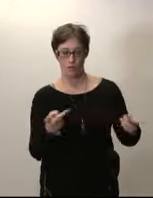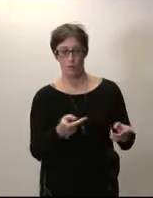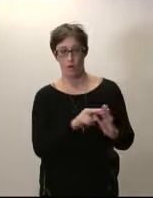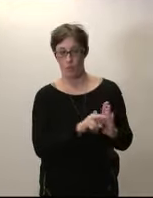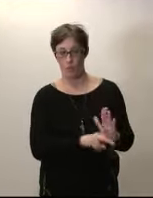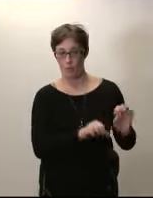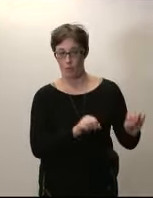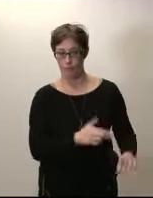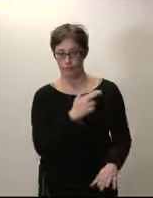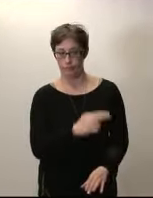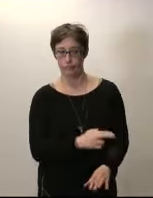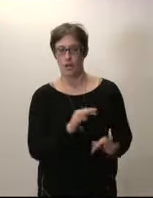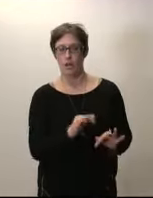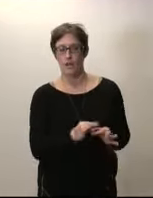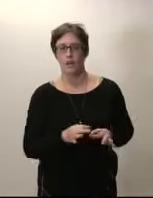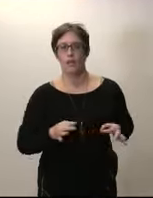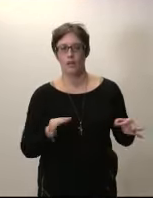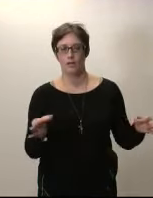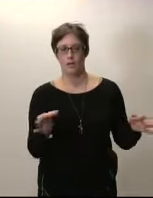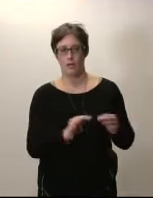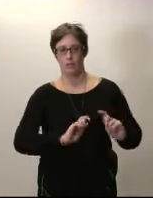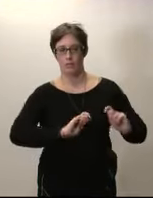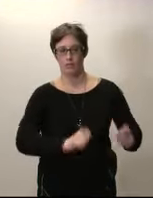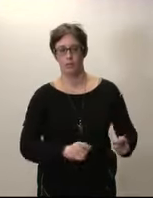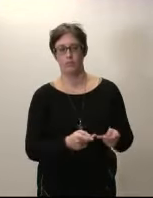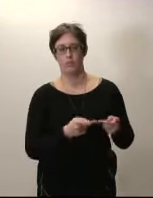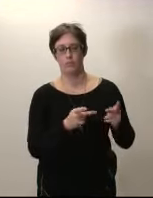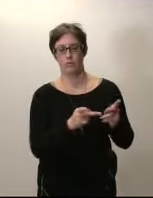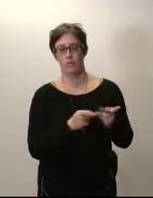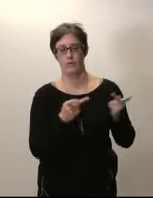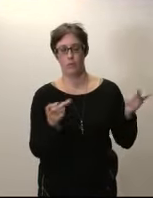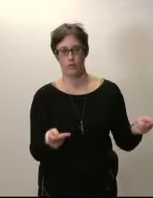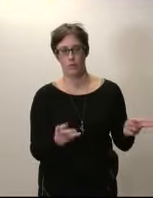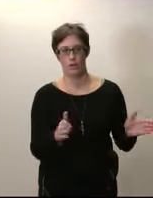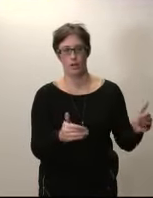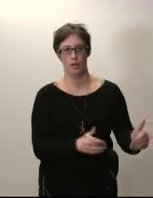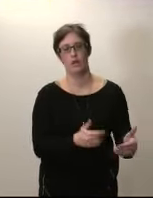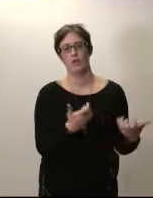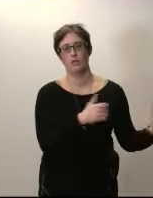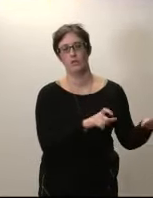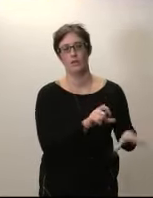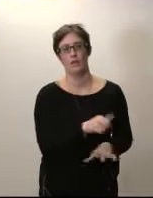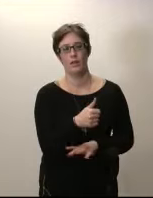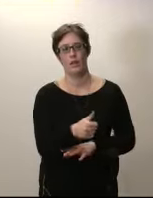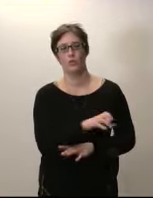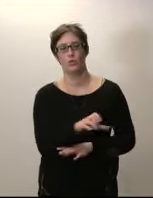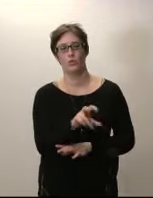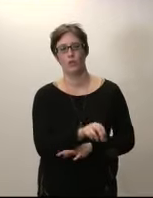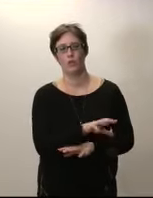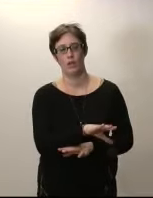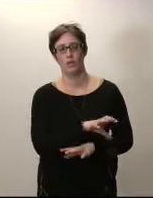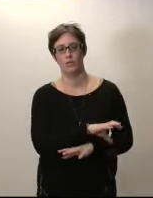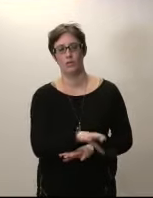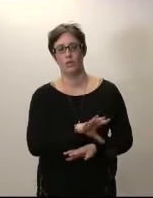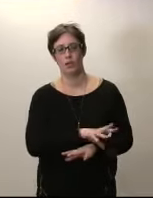de déclassement du domaine public communal des terrains cadastrés section 21, numéro 135 et 158, en vue de leur cession à la société